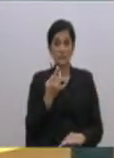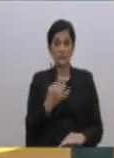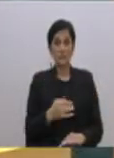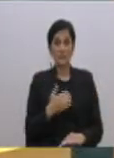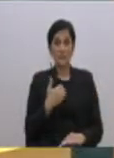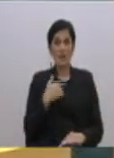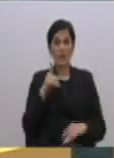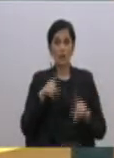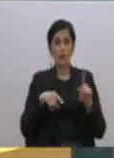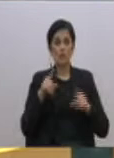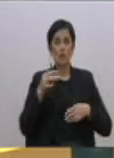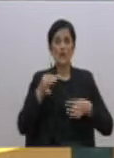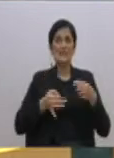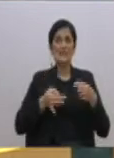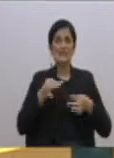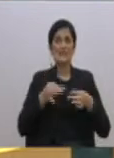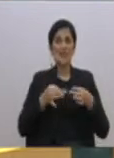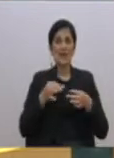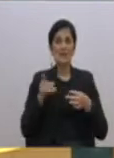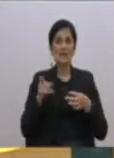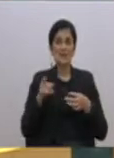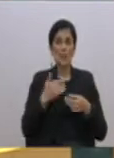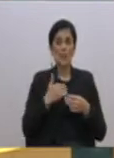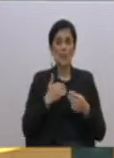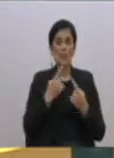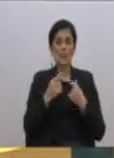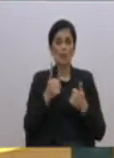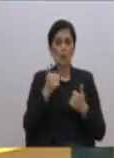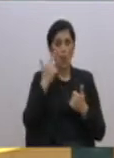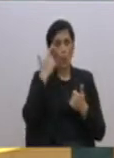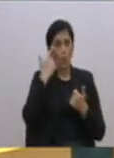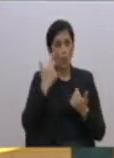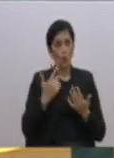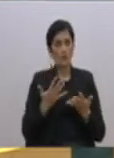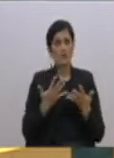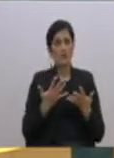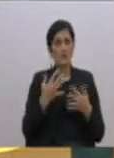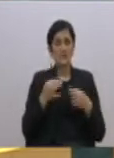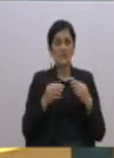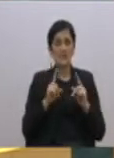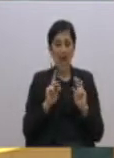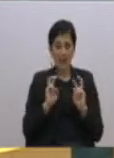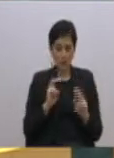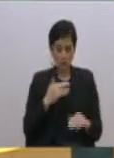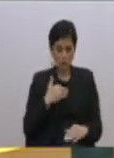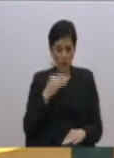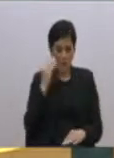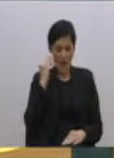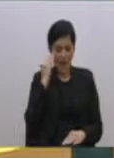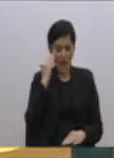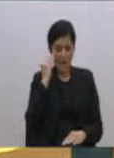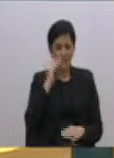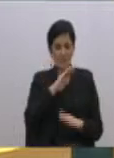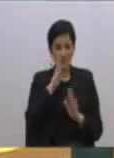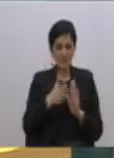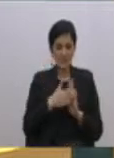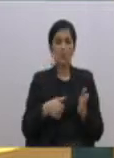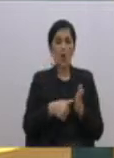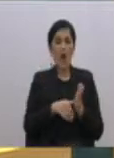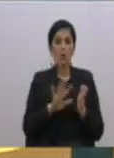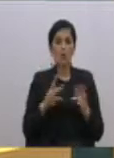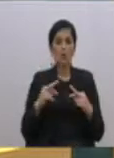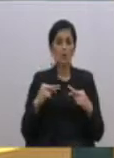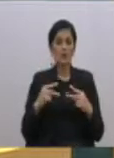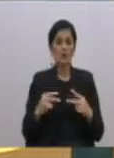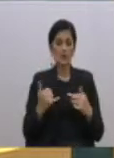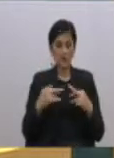მე ზოგადად სასამართლოზე მინდა გელაპარაკოთ, როგორ წარმომიდგენია მე სასამართლო, რას ნიშნავს ჩემი აზრით ზოგადად სასამართლო და რატო არ